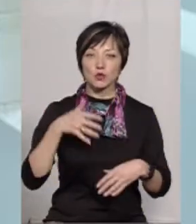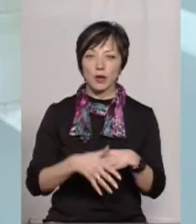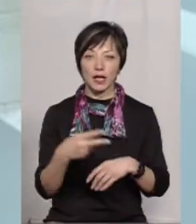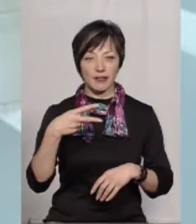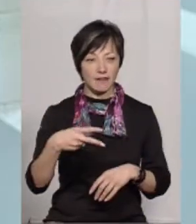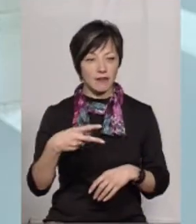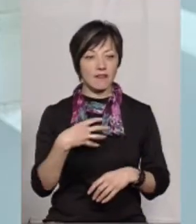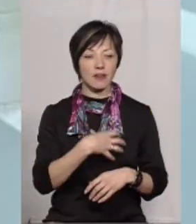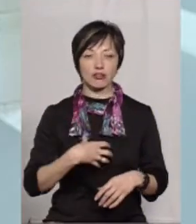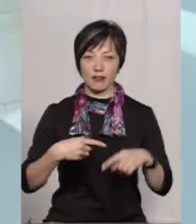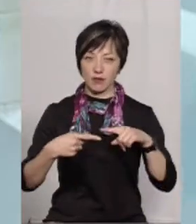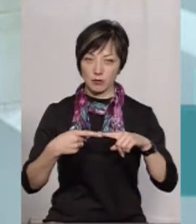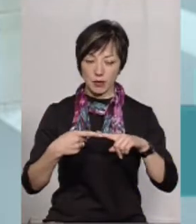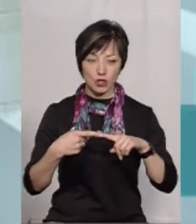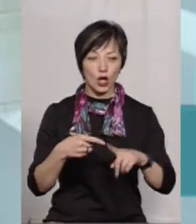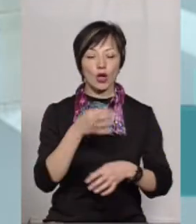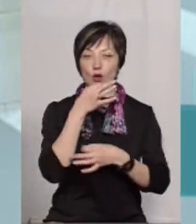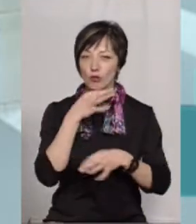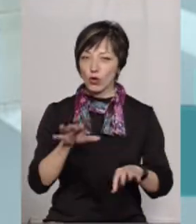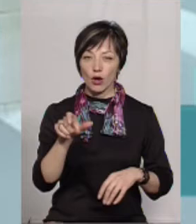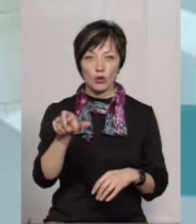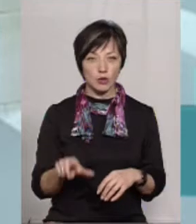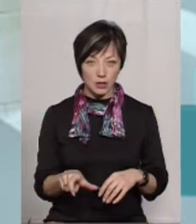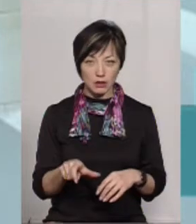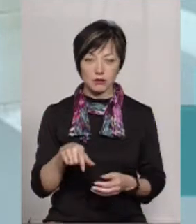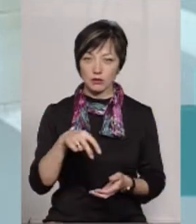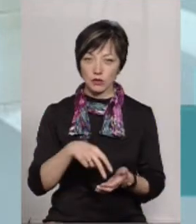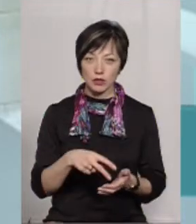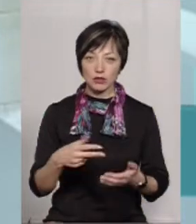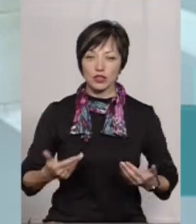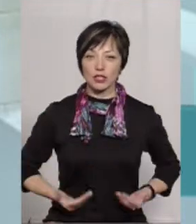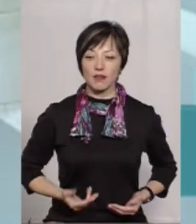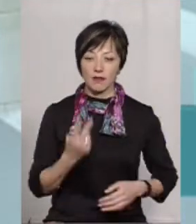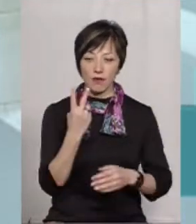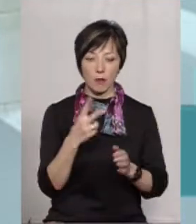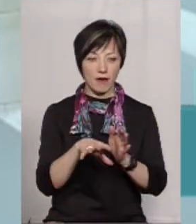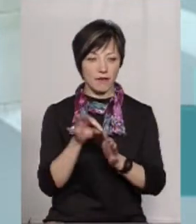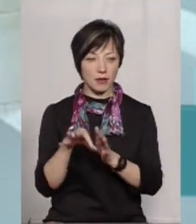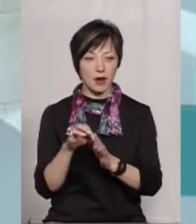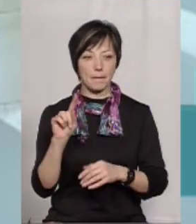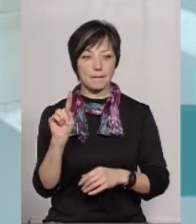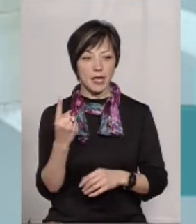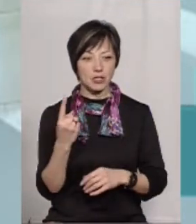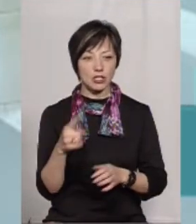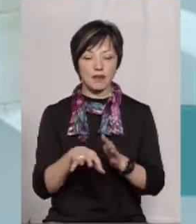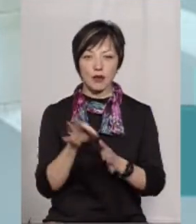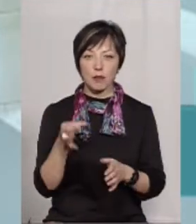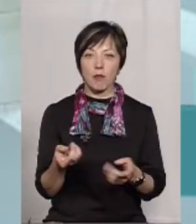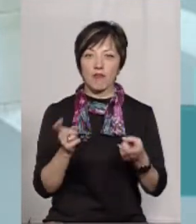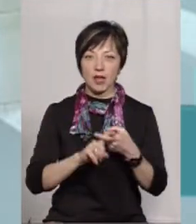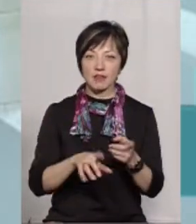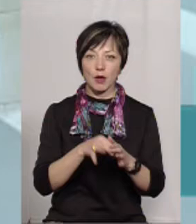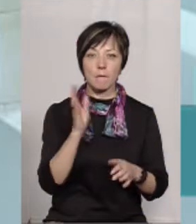зрозуміти дві важливі речі. Перше, будь-яка людина стоїть в своєму житті перед двома виборами. Перший вибір пов'язаний з